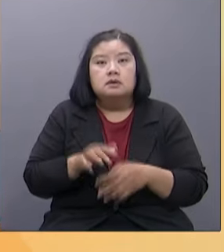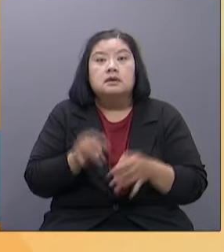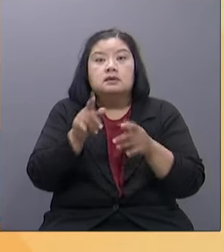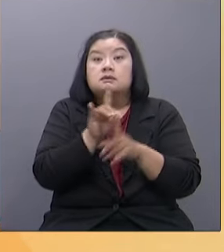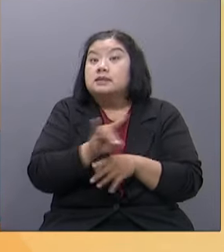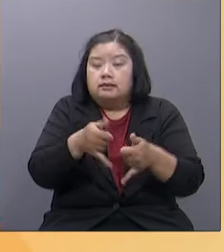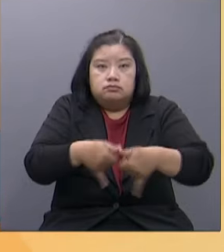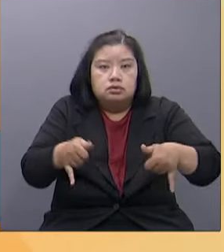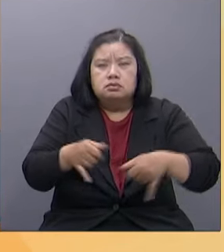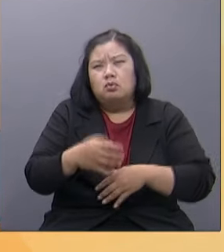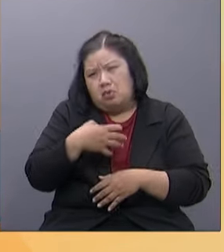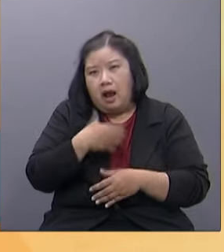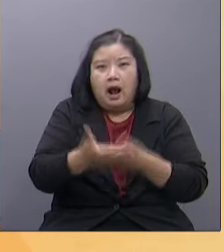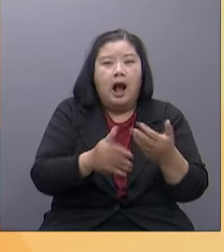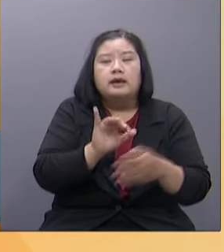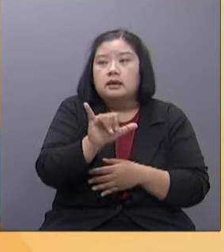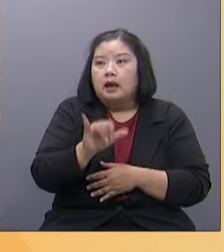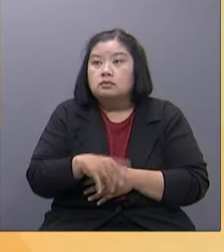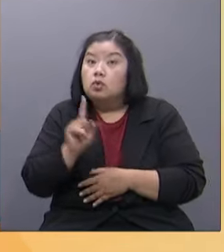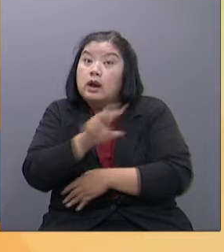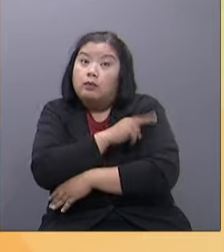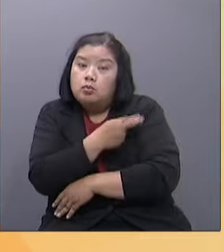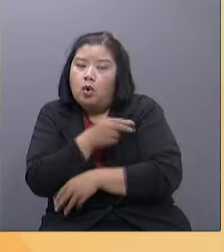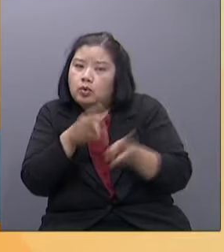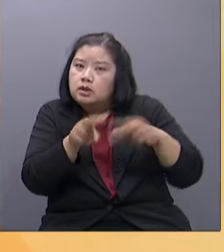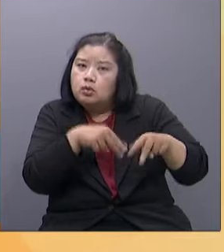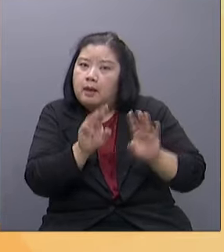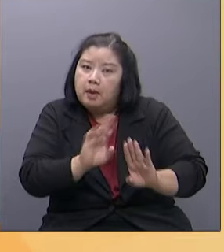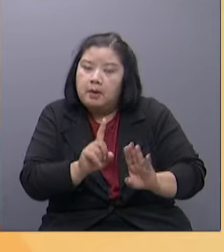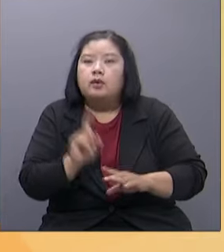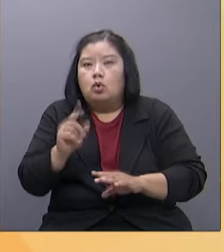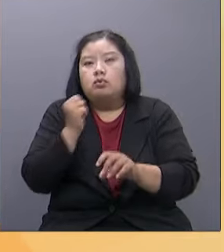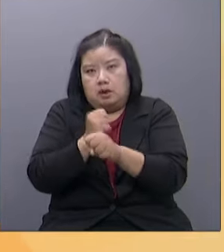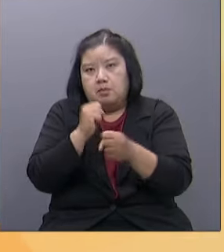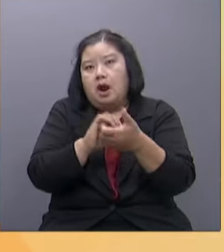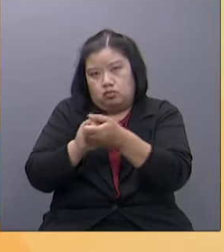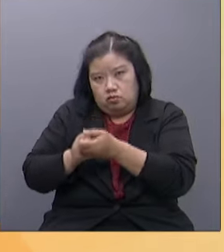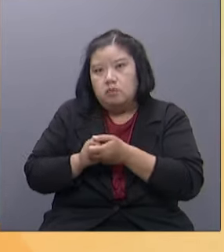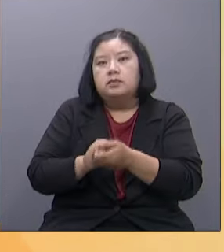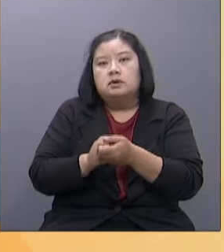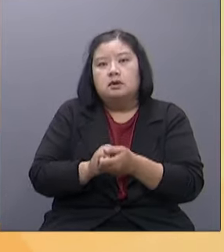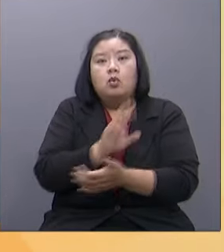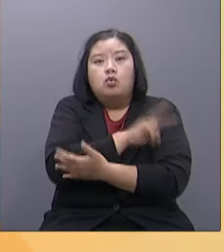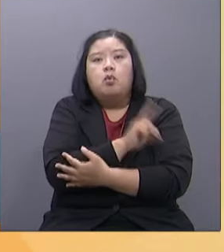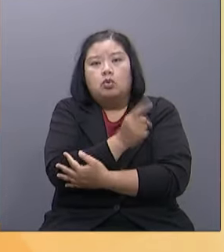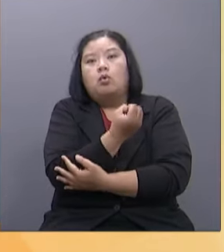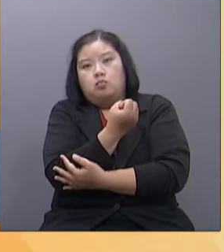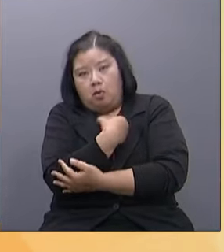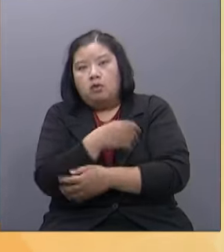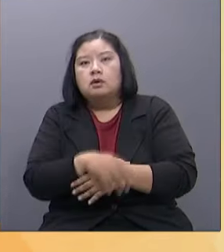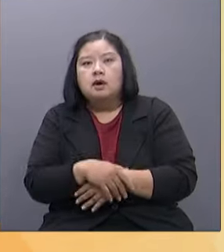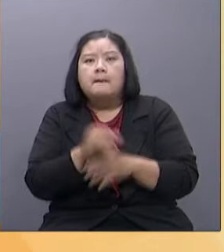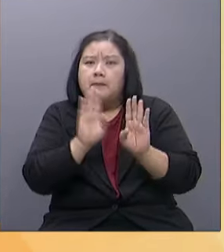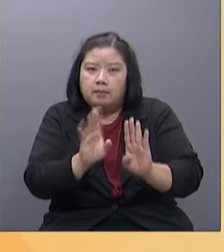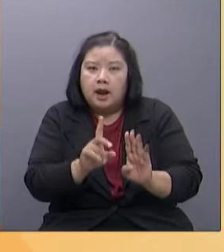ต้องไปขอความรู้จากคุณหมอนะครับแล้วมาบบูรณาการร่วมกันนะครับค่ะผมก็อาศัยความรู้จากคุณหมอว่าสัตว์จะต้องอยู่ยังไงดูแลยังไงนะ